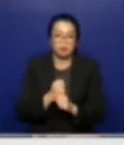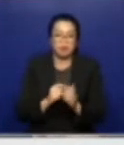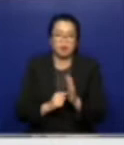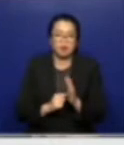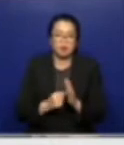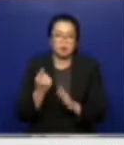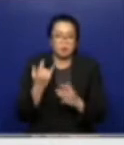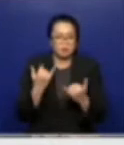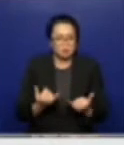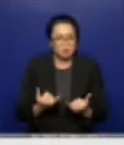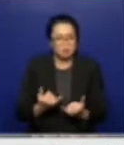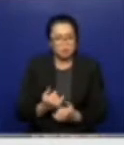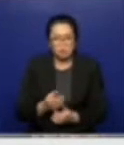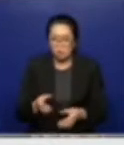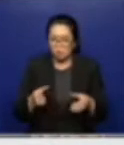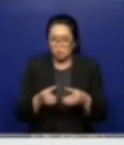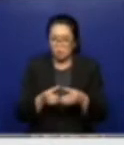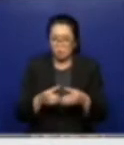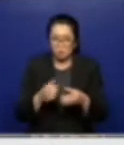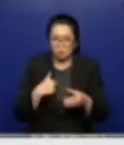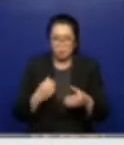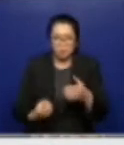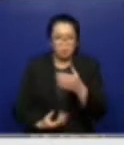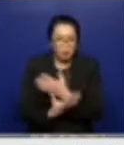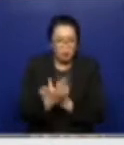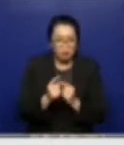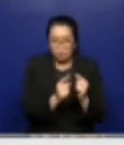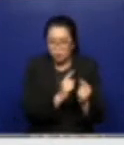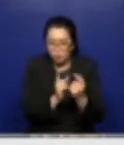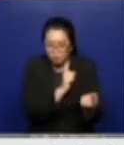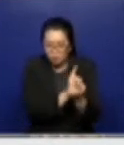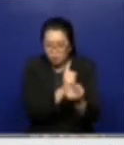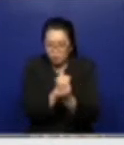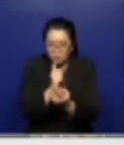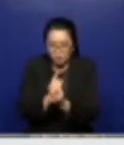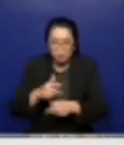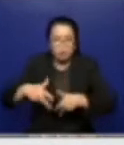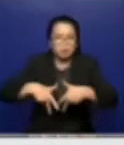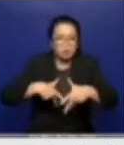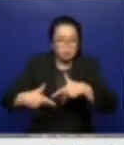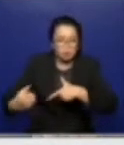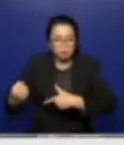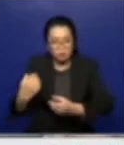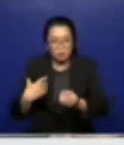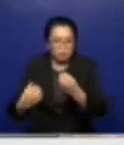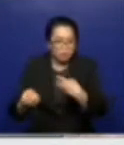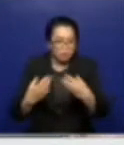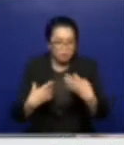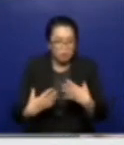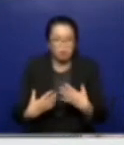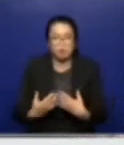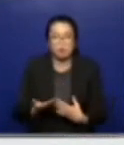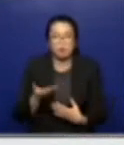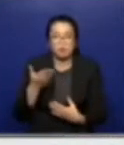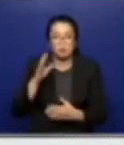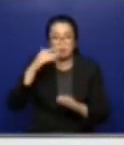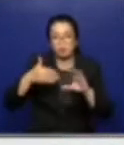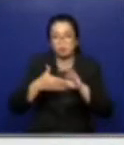เป็นกลุ่มที่ผมมีโอกาสได้พูดคุยแล้วก็ได้ฟังเสียงของประชาชนมากที่สุดขอสไลด์ขึ้นด้ว